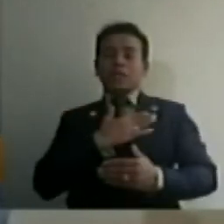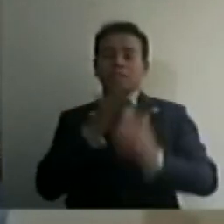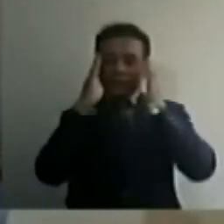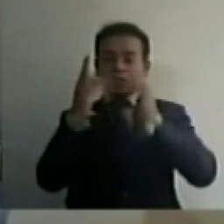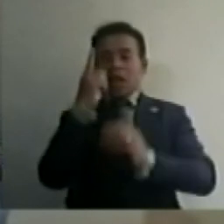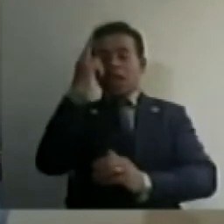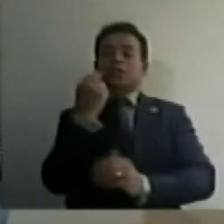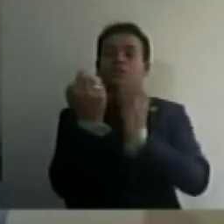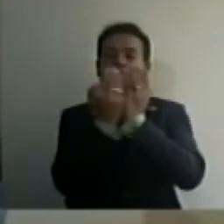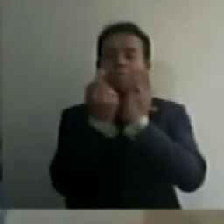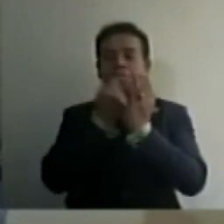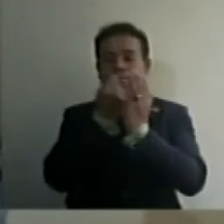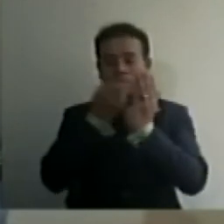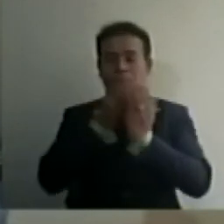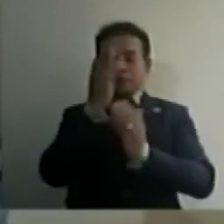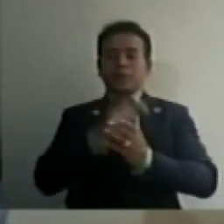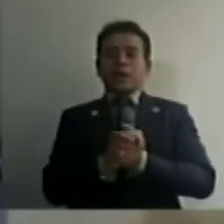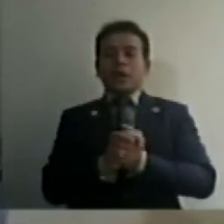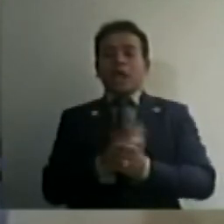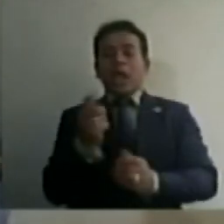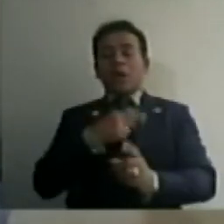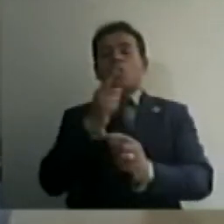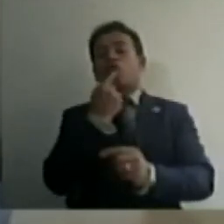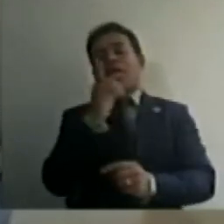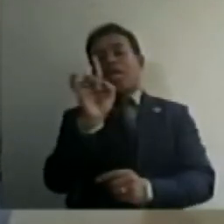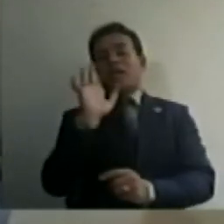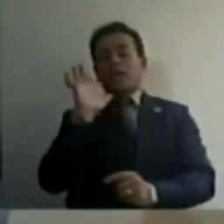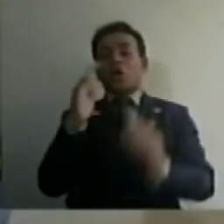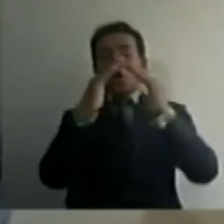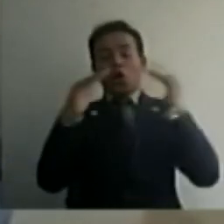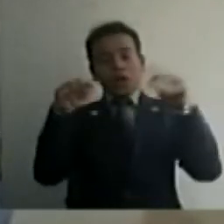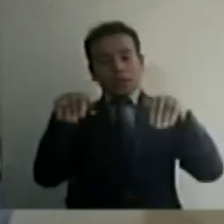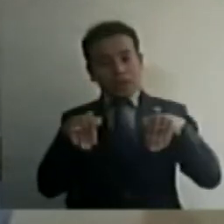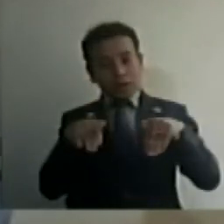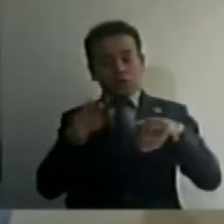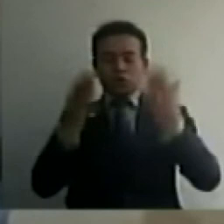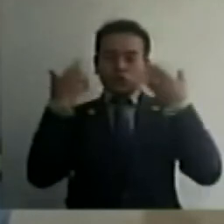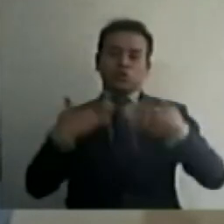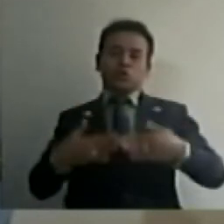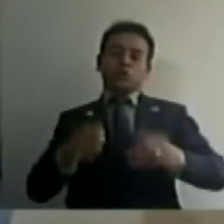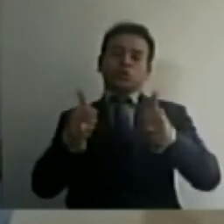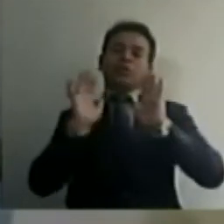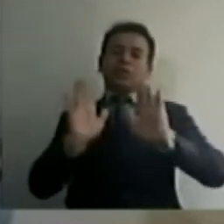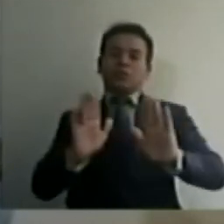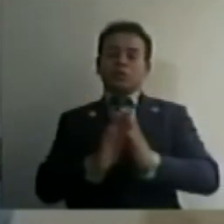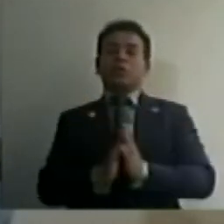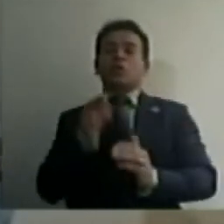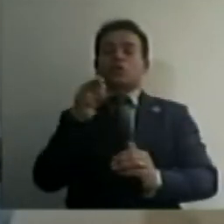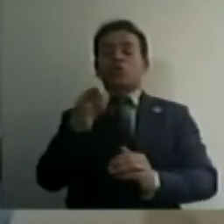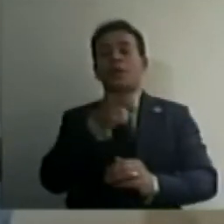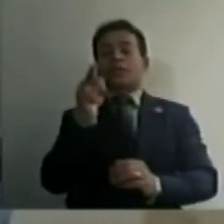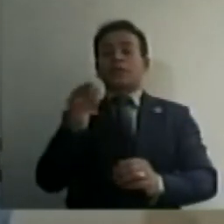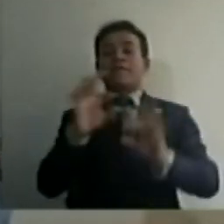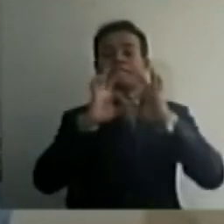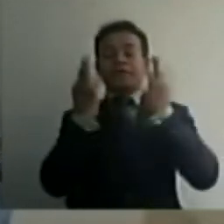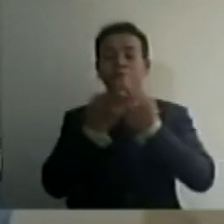থাকুন সুস্থ থাকুন, ঘরে থাকুন সুস্থ থাকুন, আক্রান্ত হবেন না। করোনা